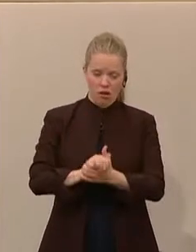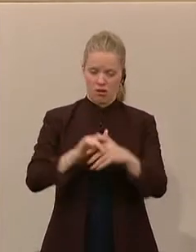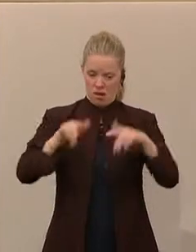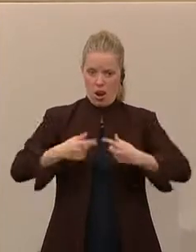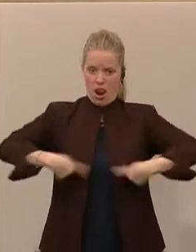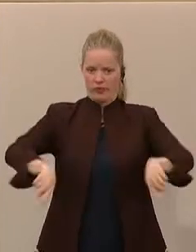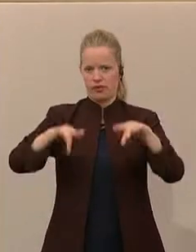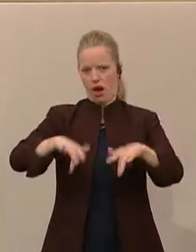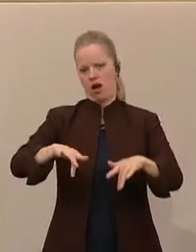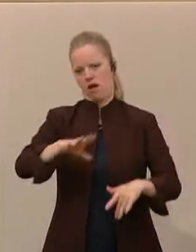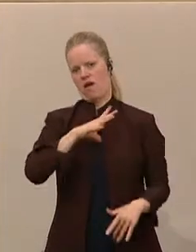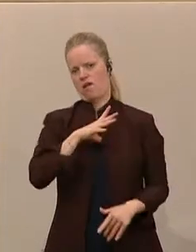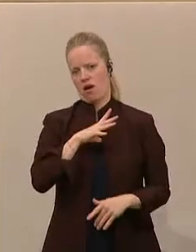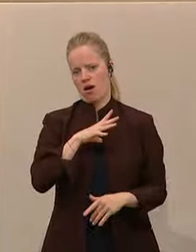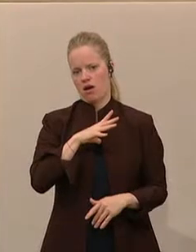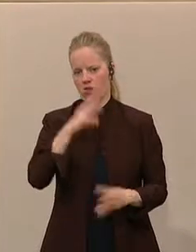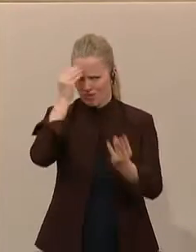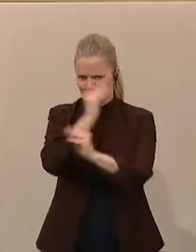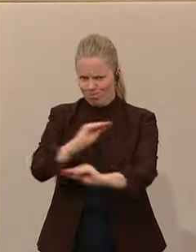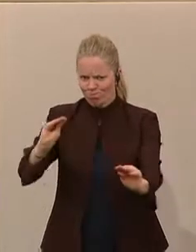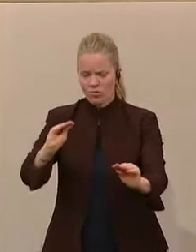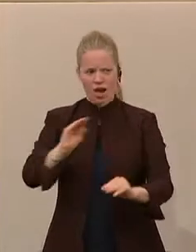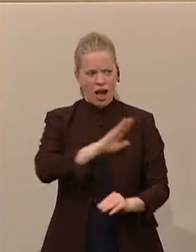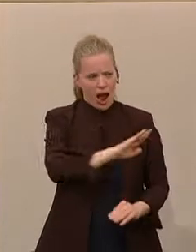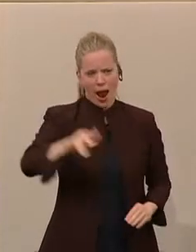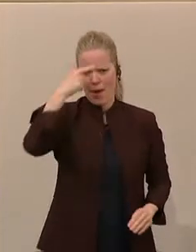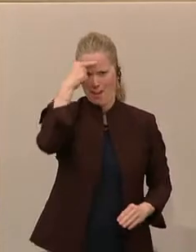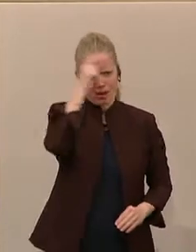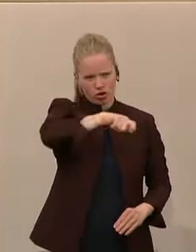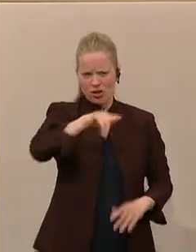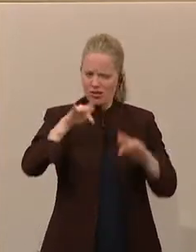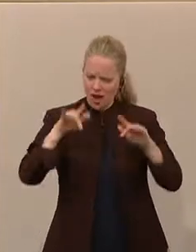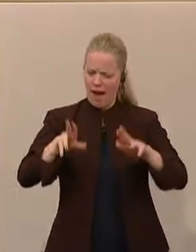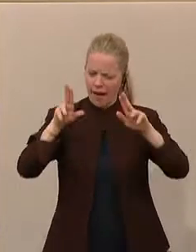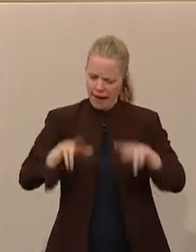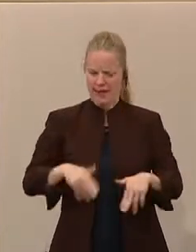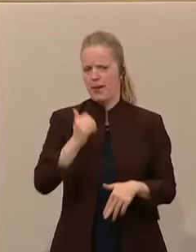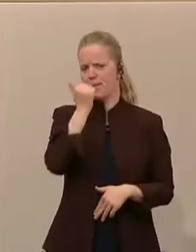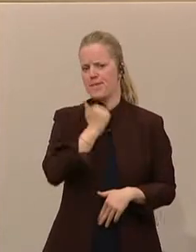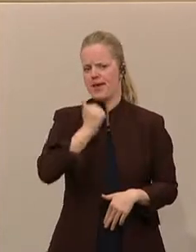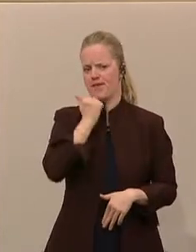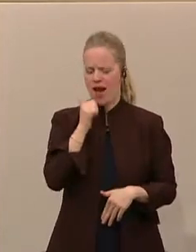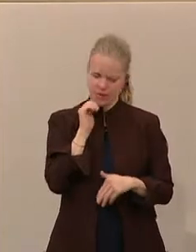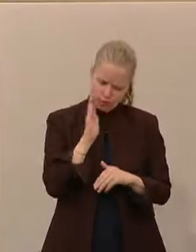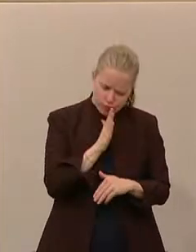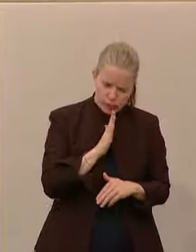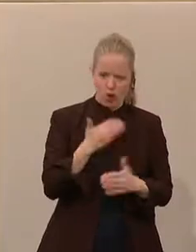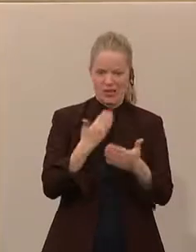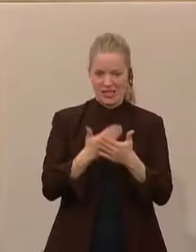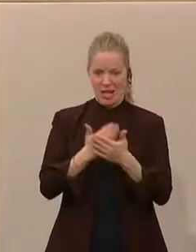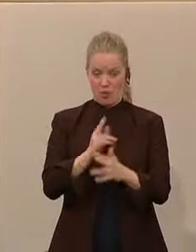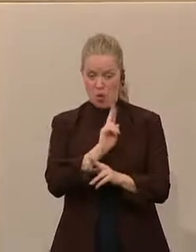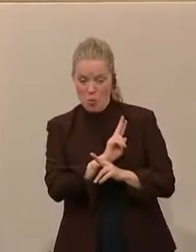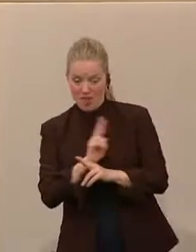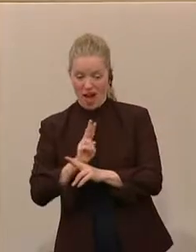mitgeben, alle Menschen in diesem Land haben ein Grundrecht auf Privatsphäre. Und daher nein zu diesem Überwachungspaket.